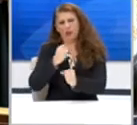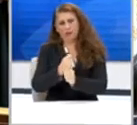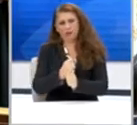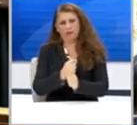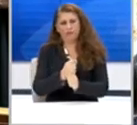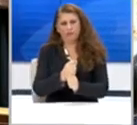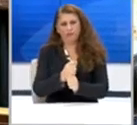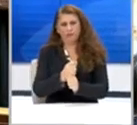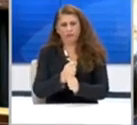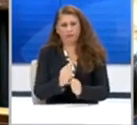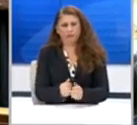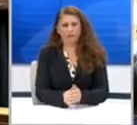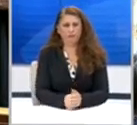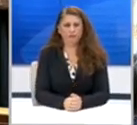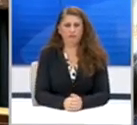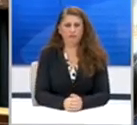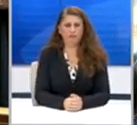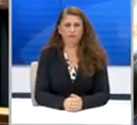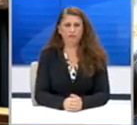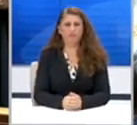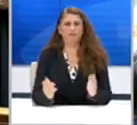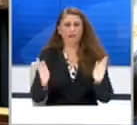των αιώνων.